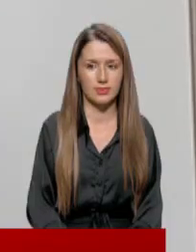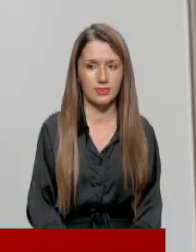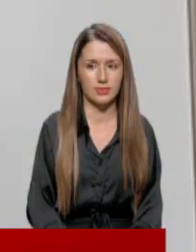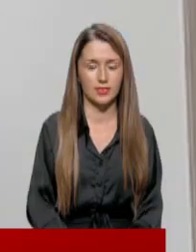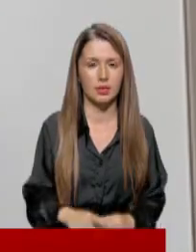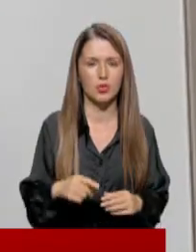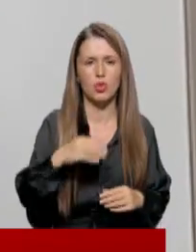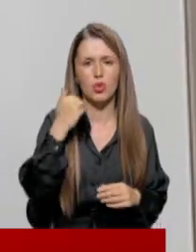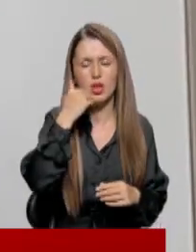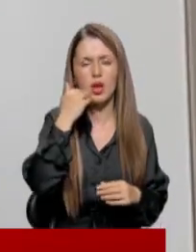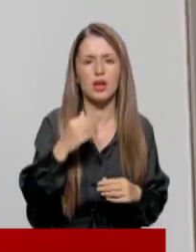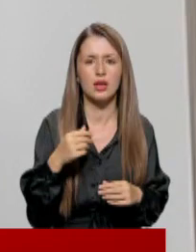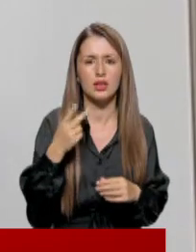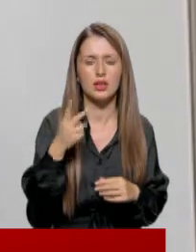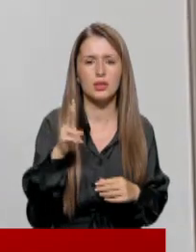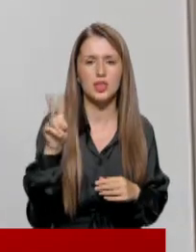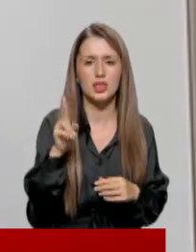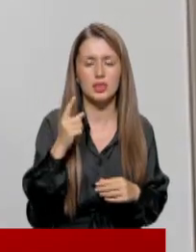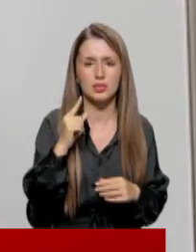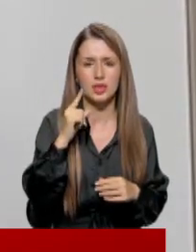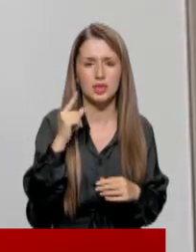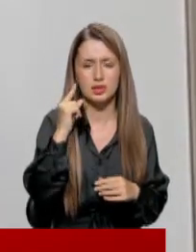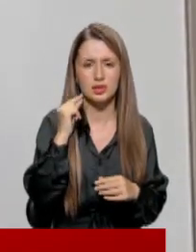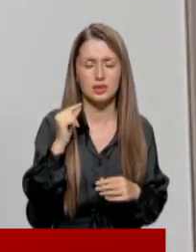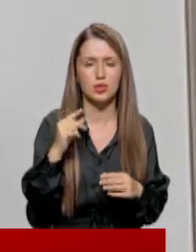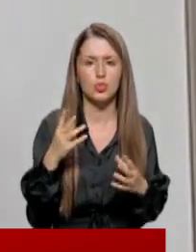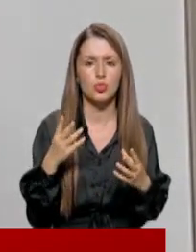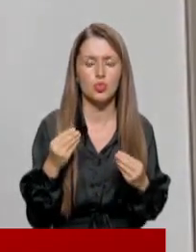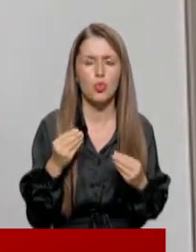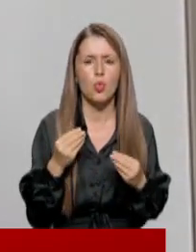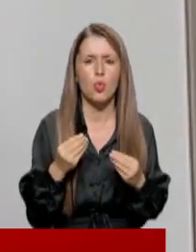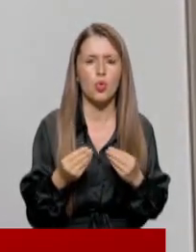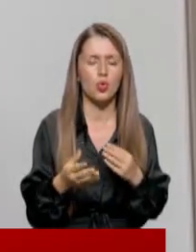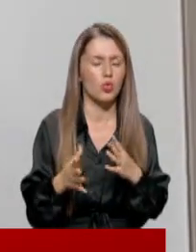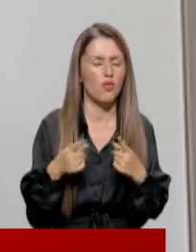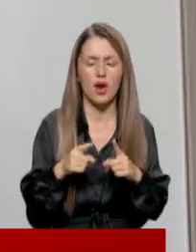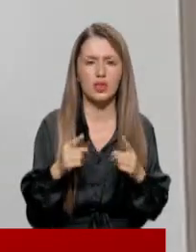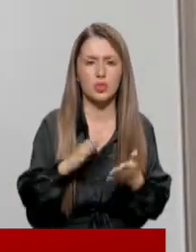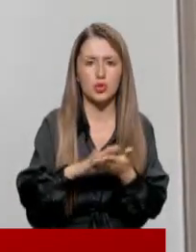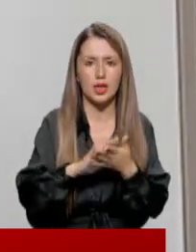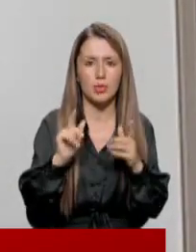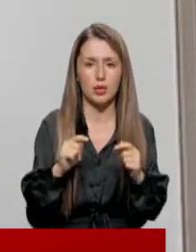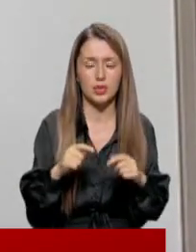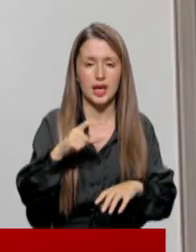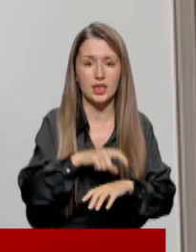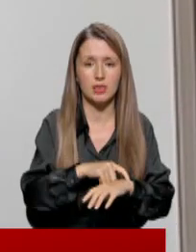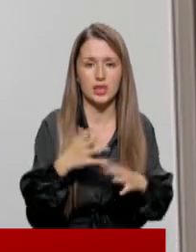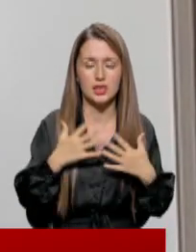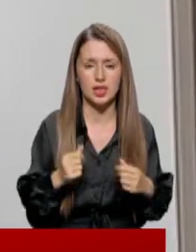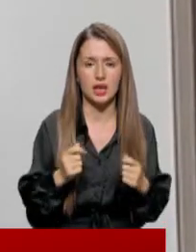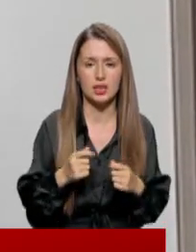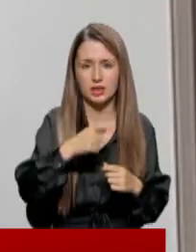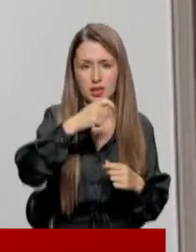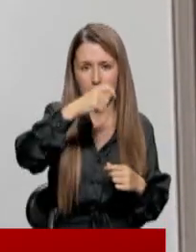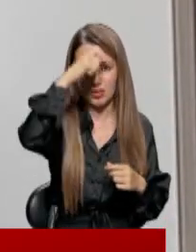Bir dolu yalan. 2020 Nisan'da ilk başta niyetlenenin çok gerisinde bir düzenleme yapıldı. Bunun hekimlerin, sağlık